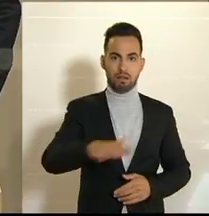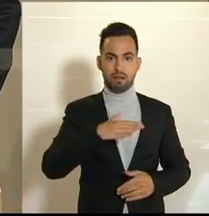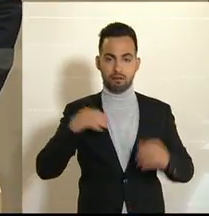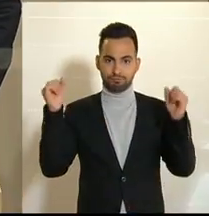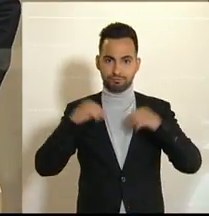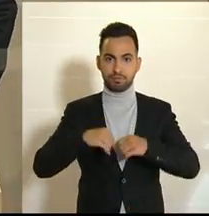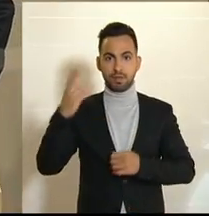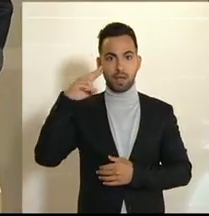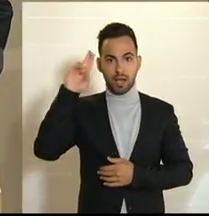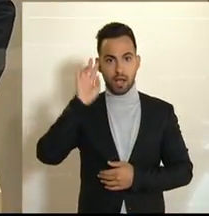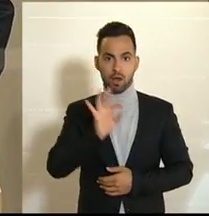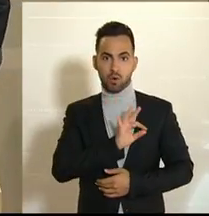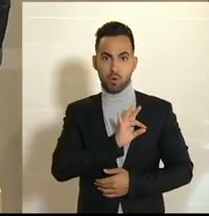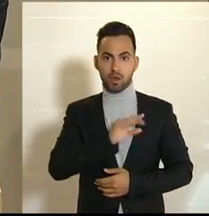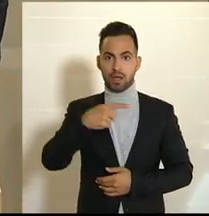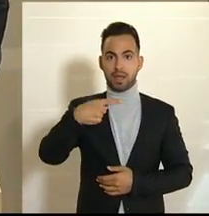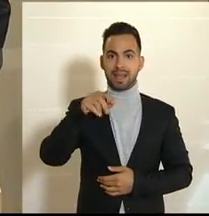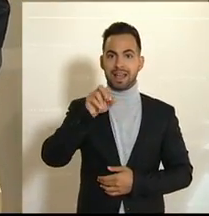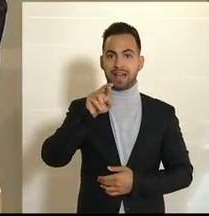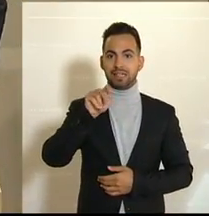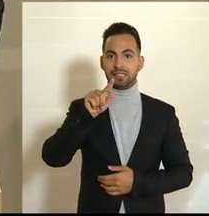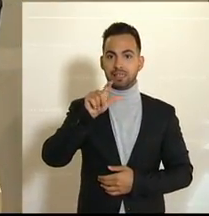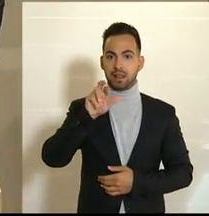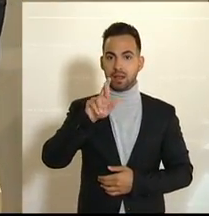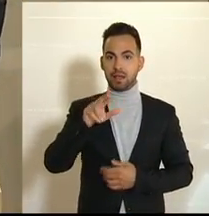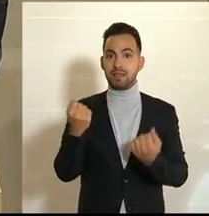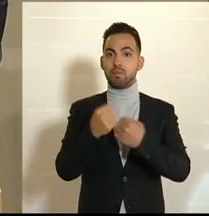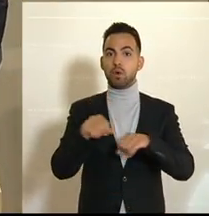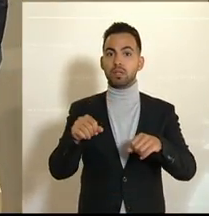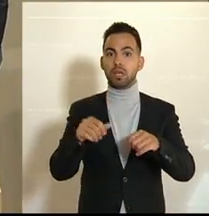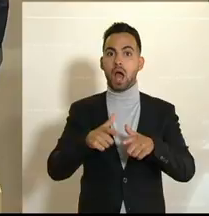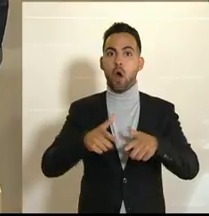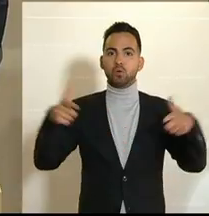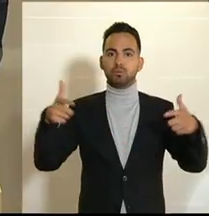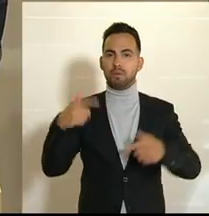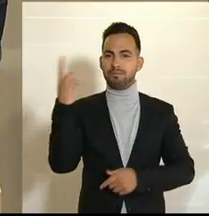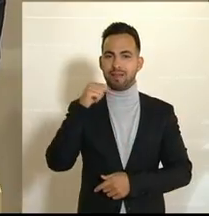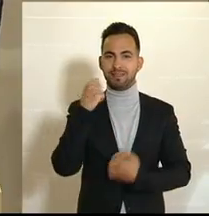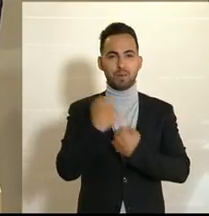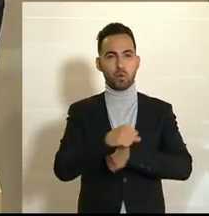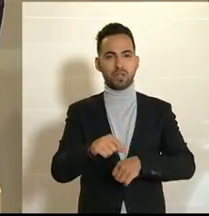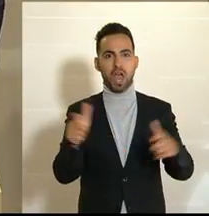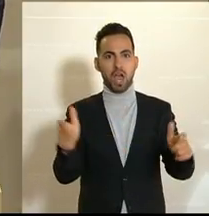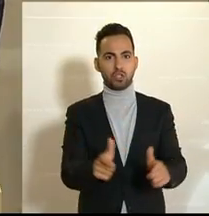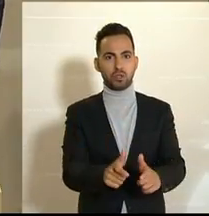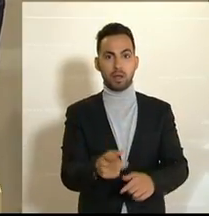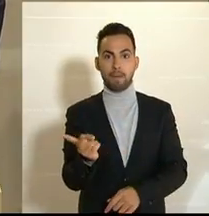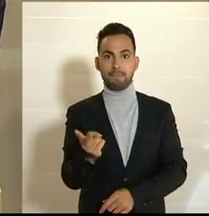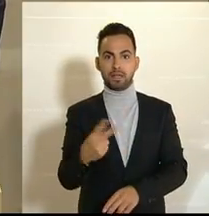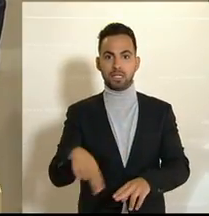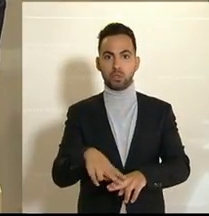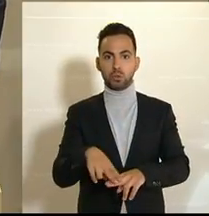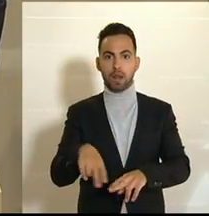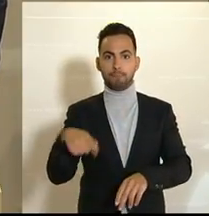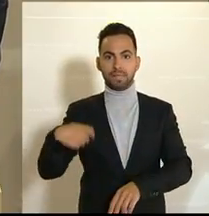Und Herr Kollege Gerstler, Demokratieausbau heißt für mich nicht Demokratieeinschränkung, indem ich die beiden anderen